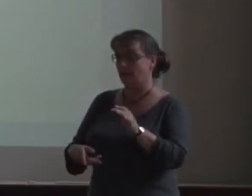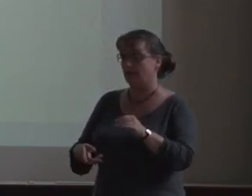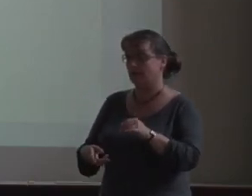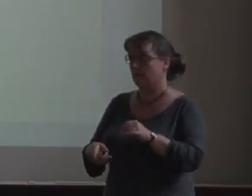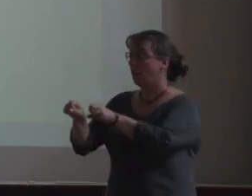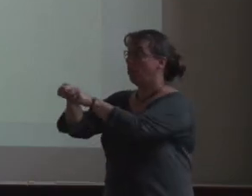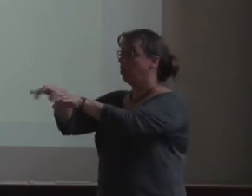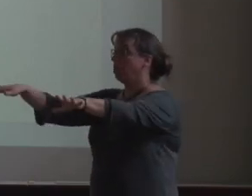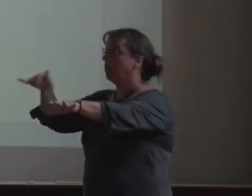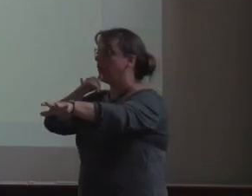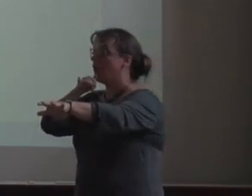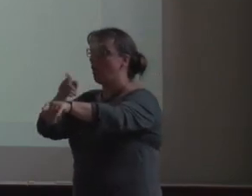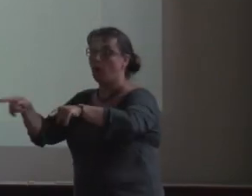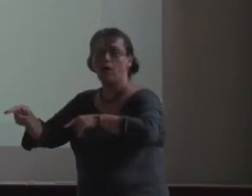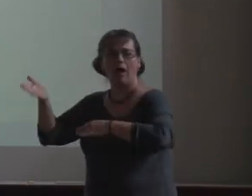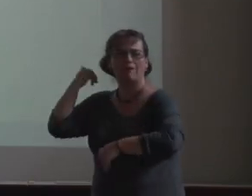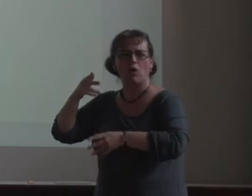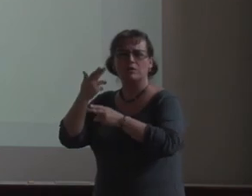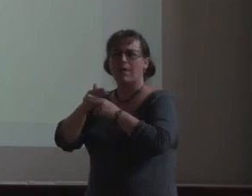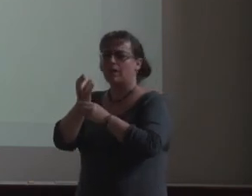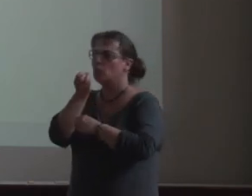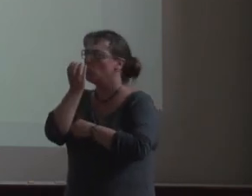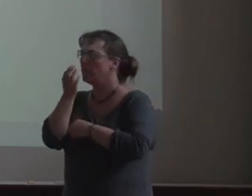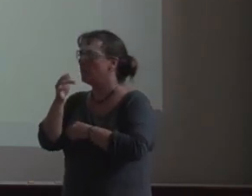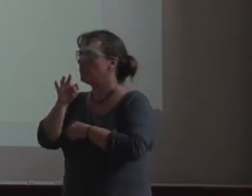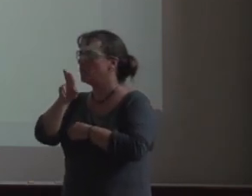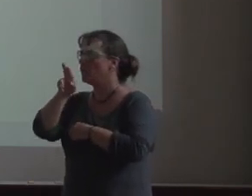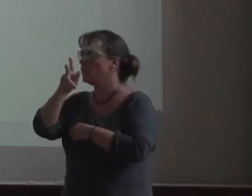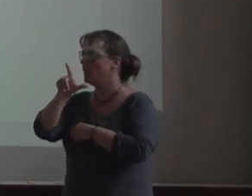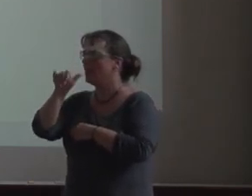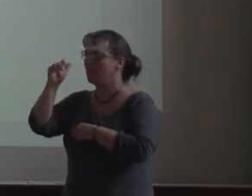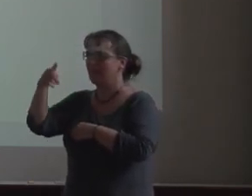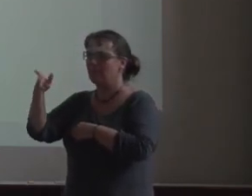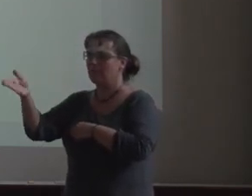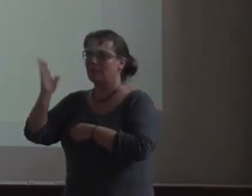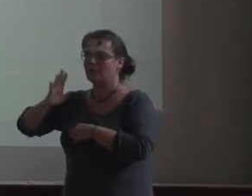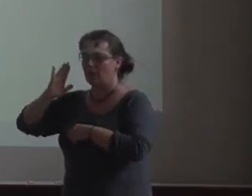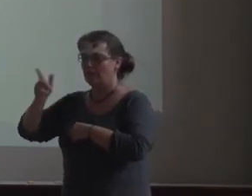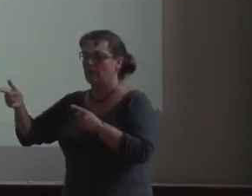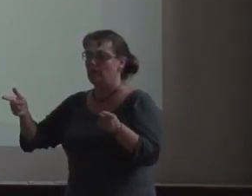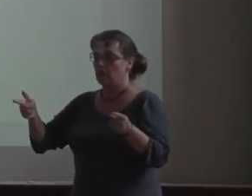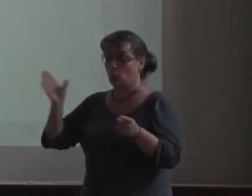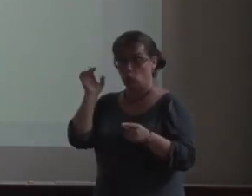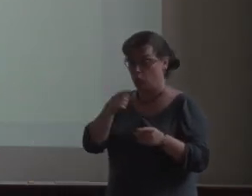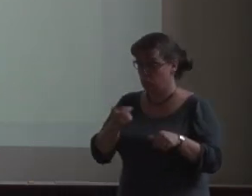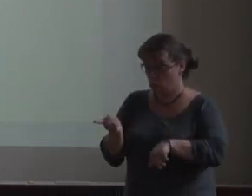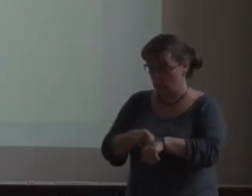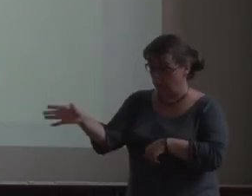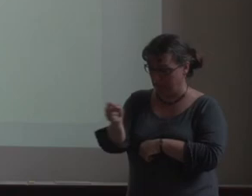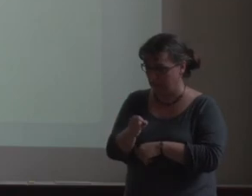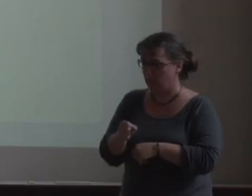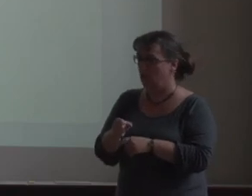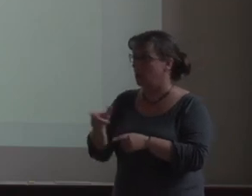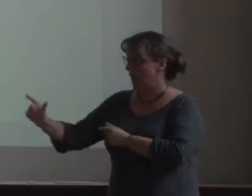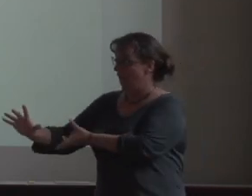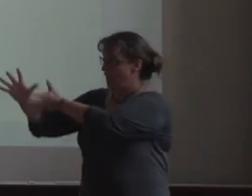c'était pas encore intégré dans Python, où ça s'appelait Tulip. Ça a énormément bougé. Donc nous, on a dû suivre